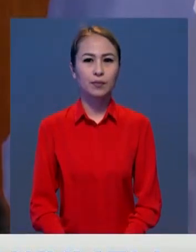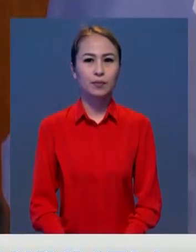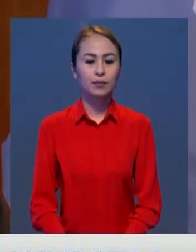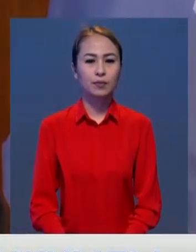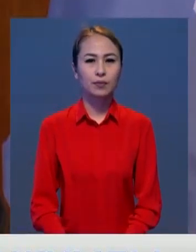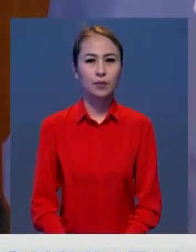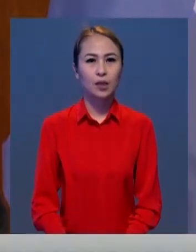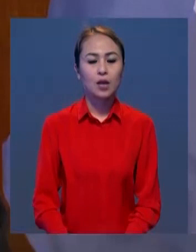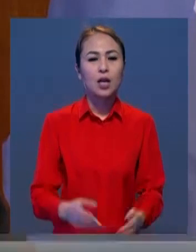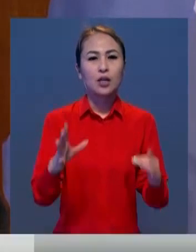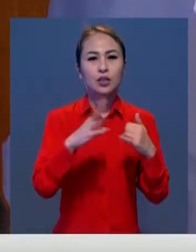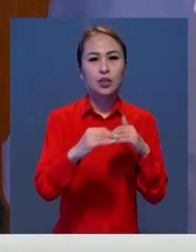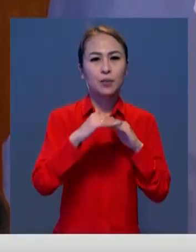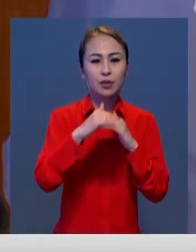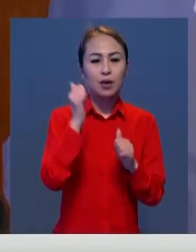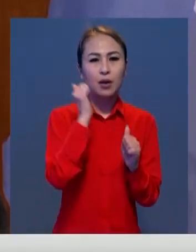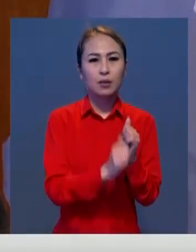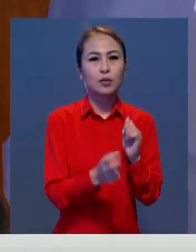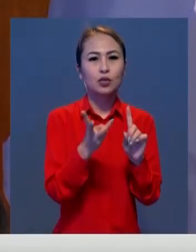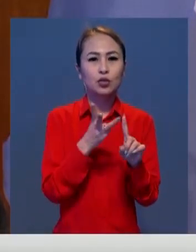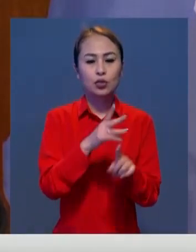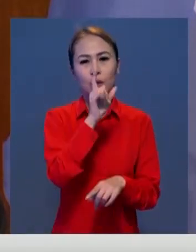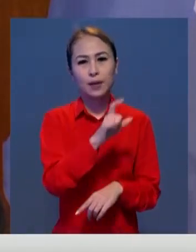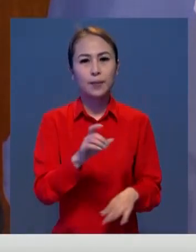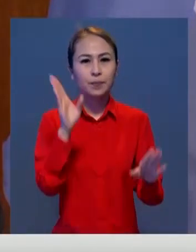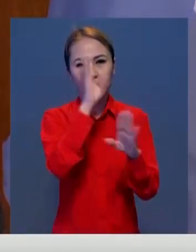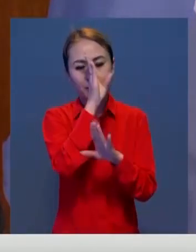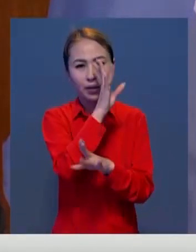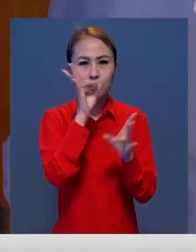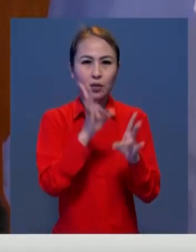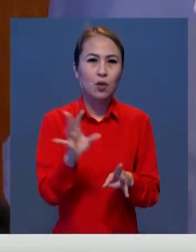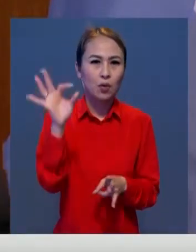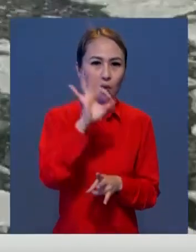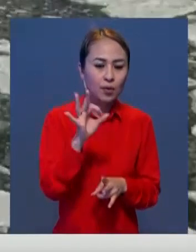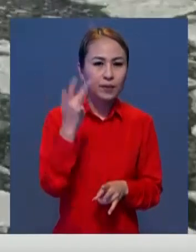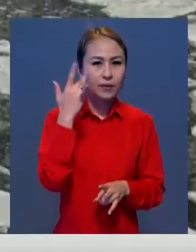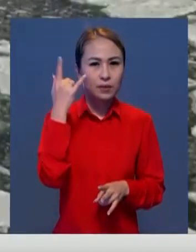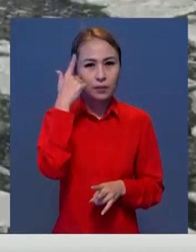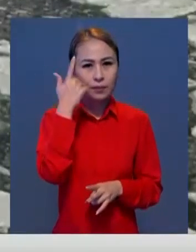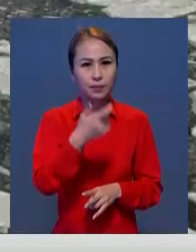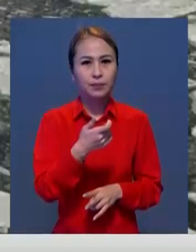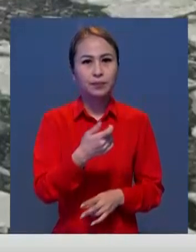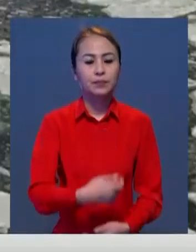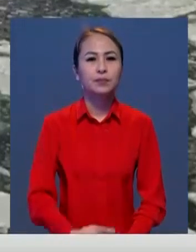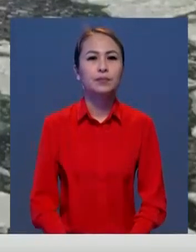Жер бетіндегі әрбір үшінші адам табиғат апаттары туралы алдын ала ескерту жүйесімен.